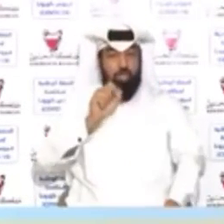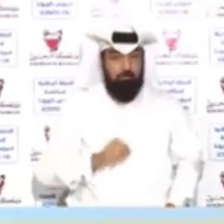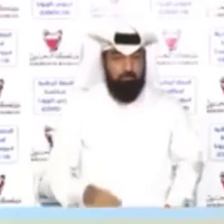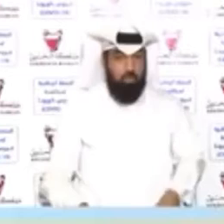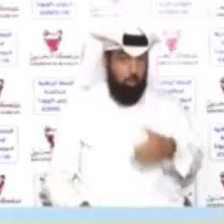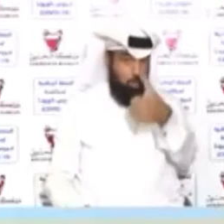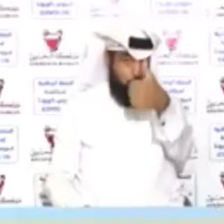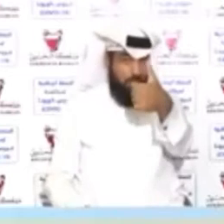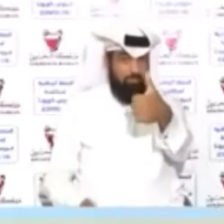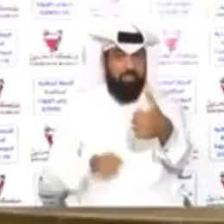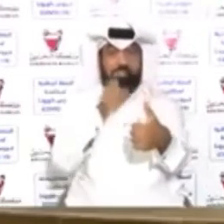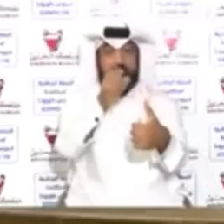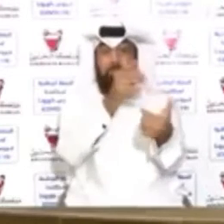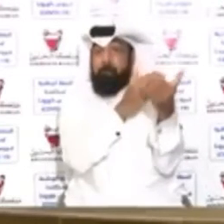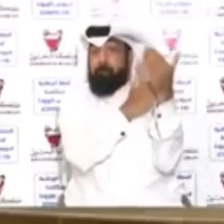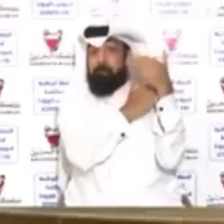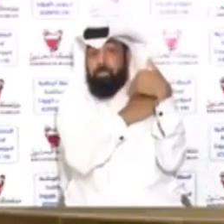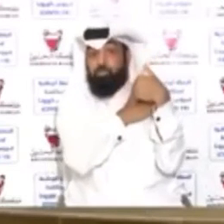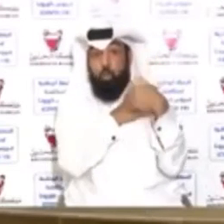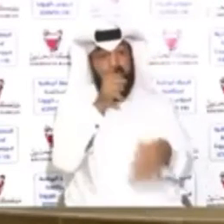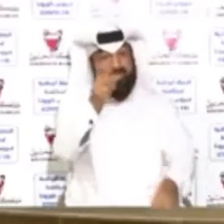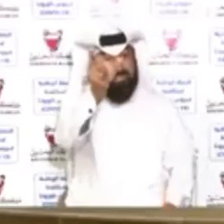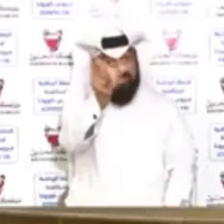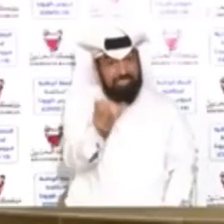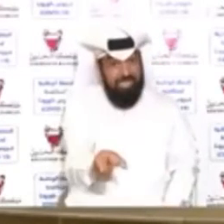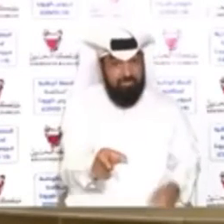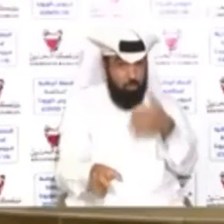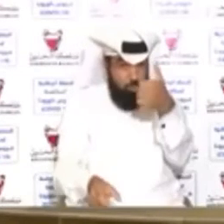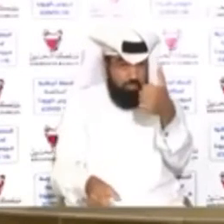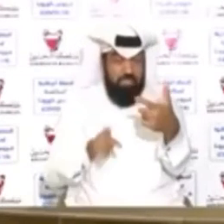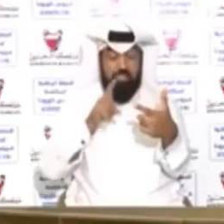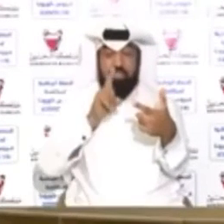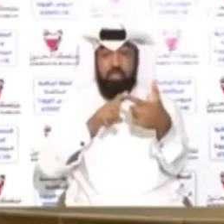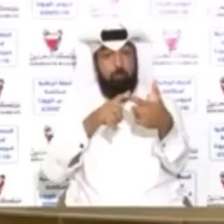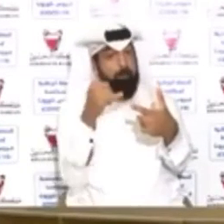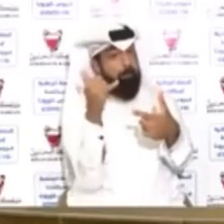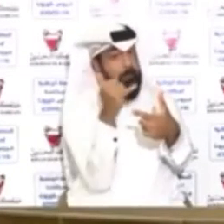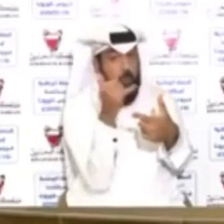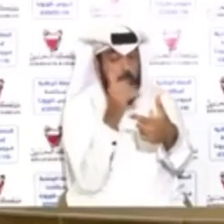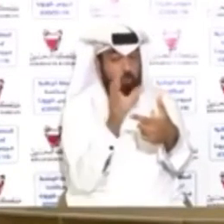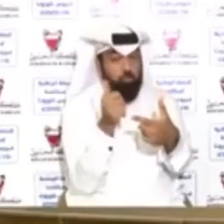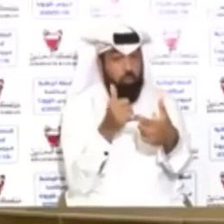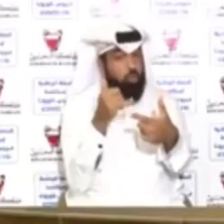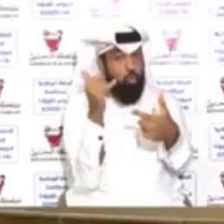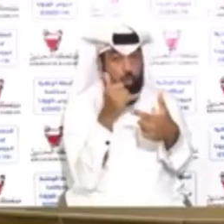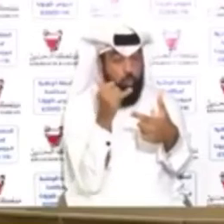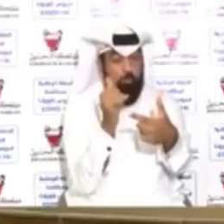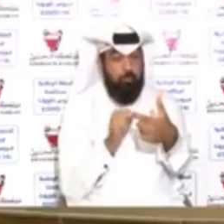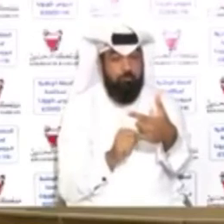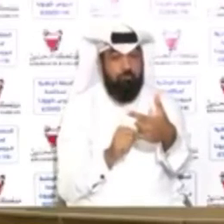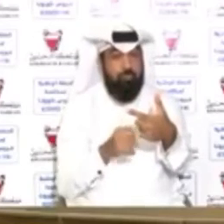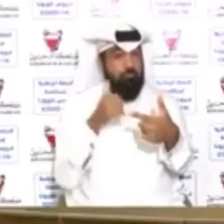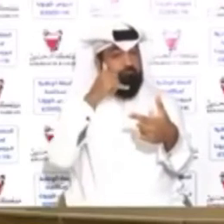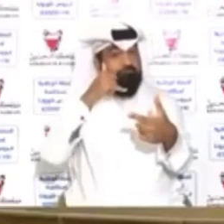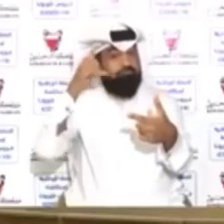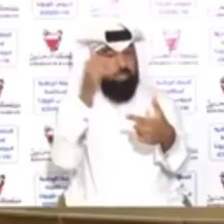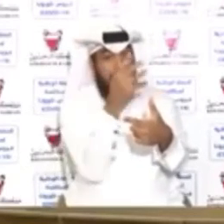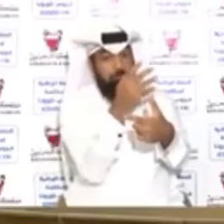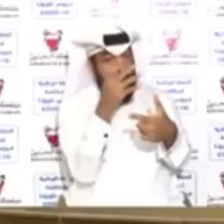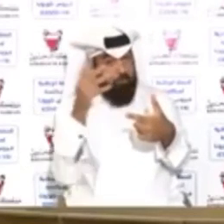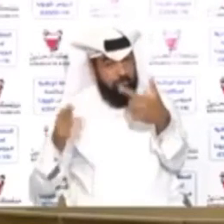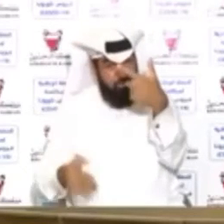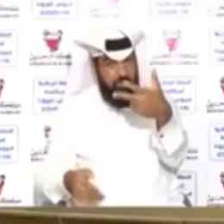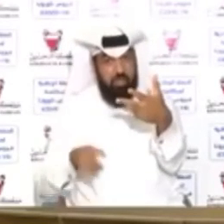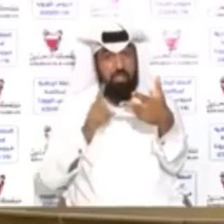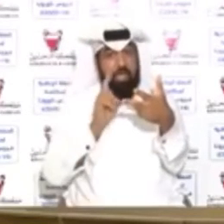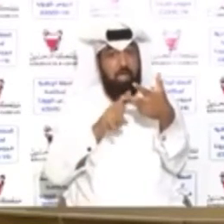وهي المسؤولية الفردية وأهمية الإبلاغ المبكر عن الأعراض حتى يقلل من المخاطر،